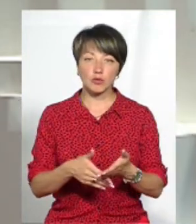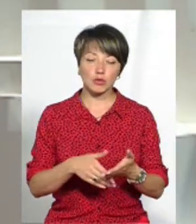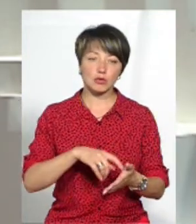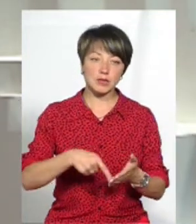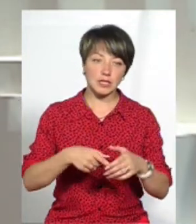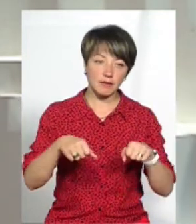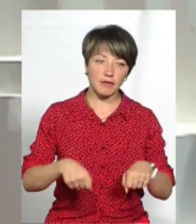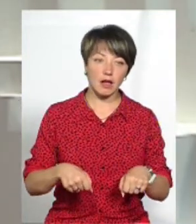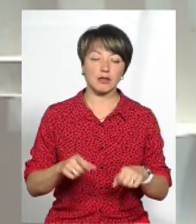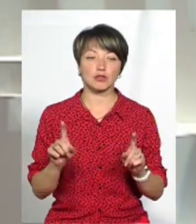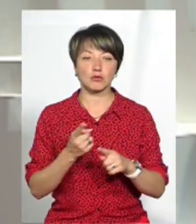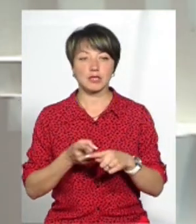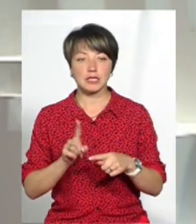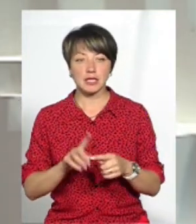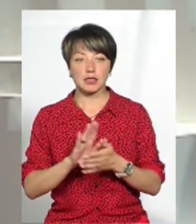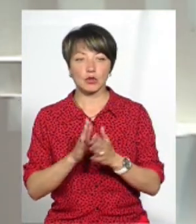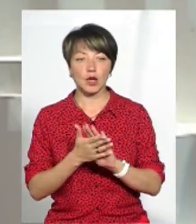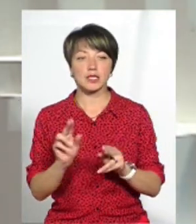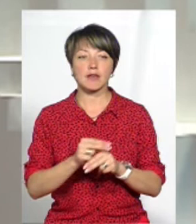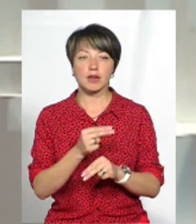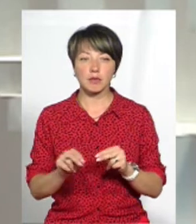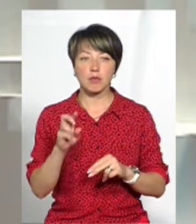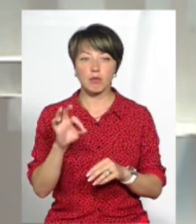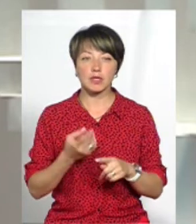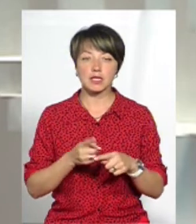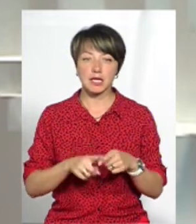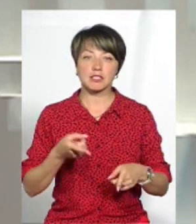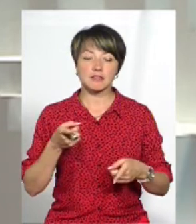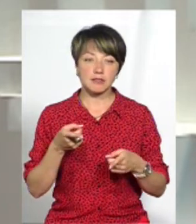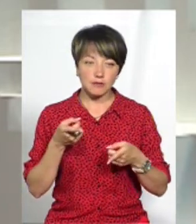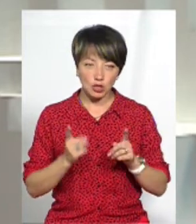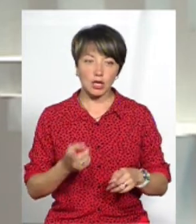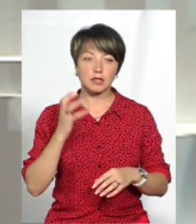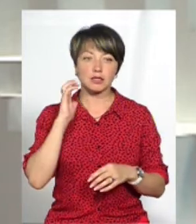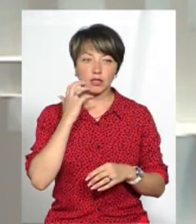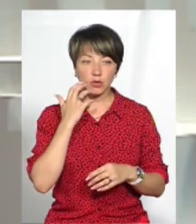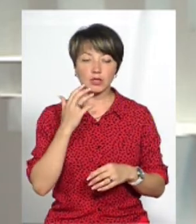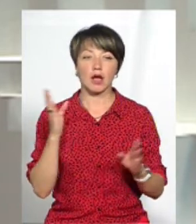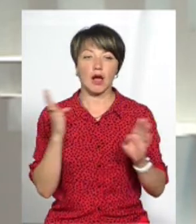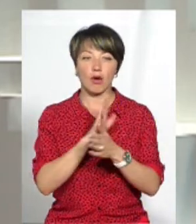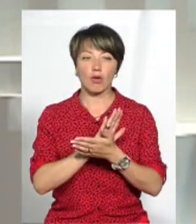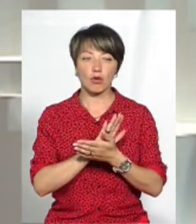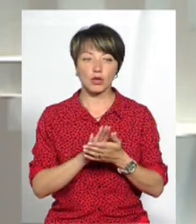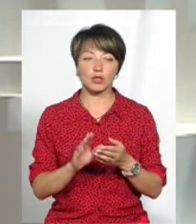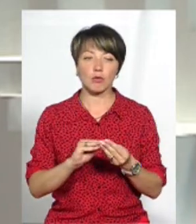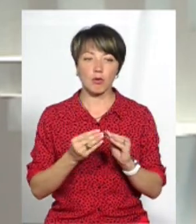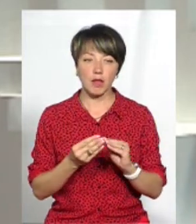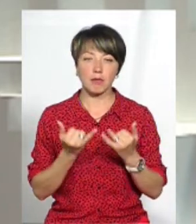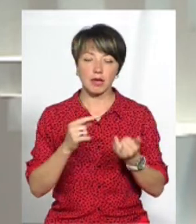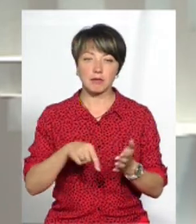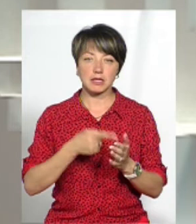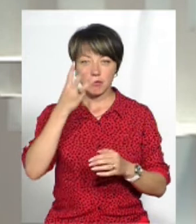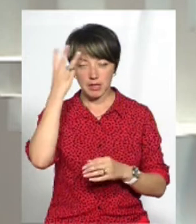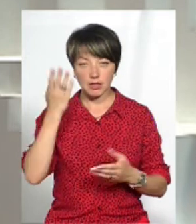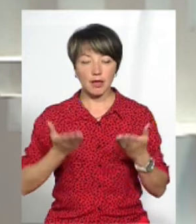міській владі, щоб ця ситуація виправилась, тому що це, звичайно, серйозне екологічне лихо для міста